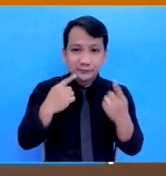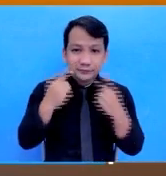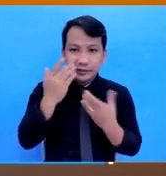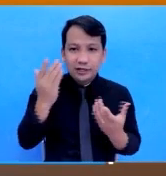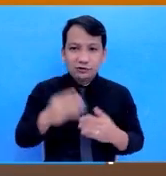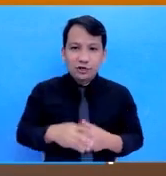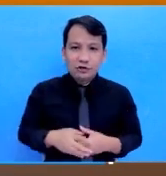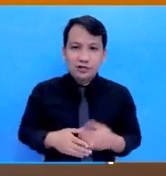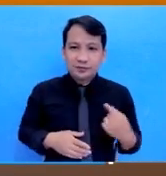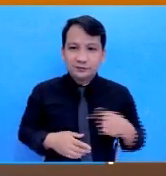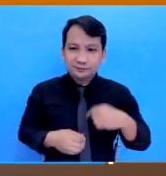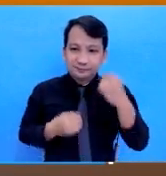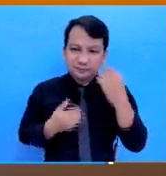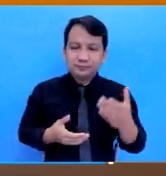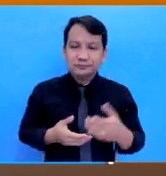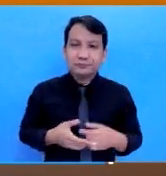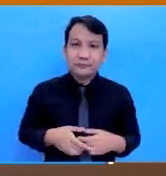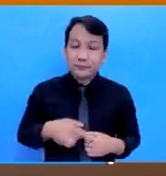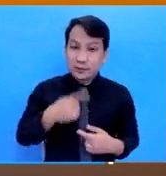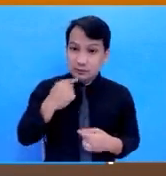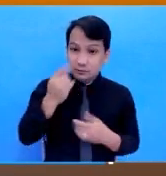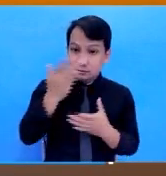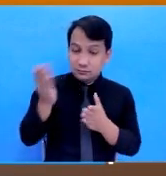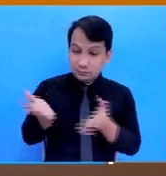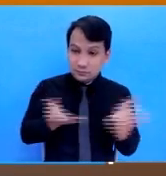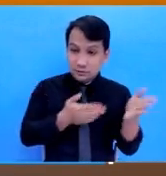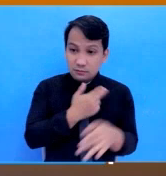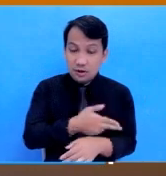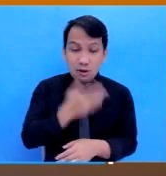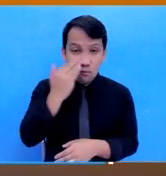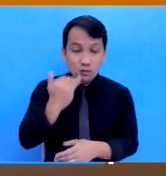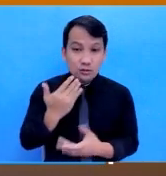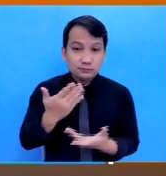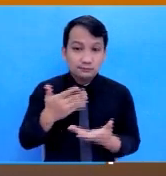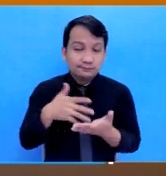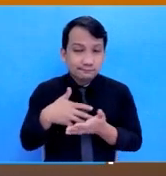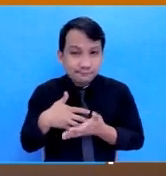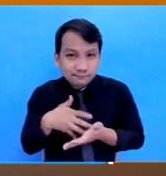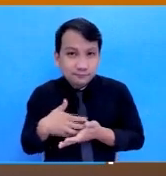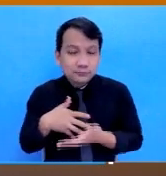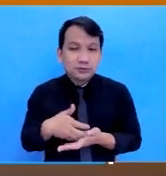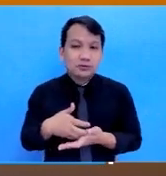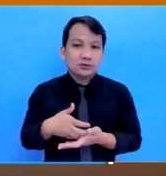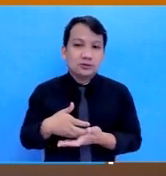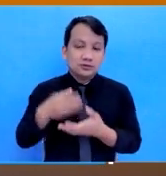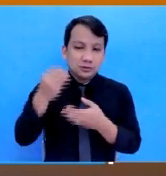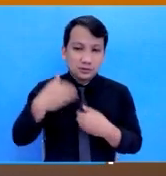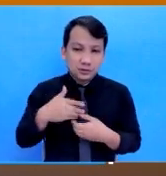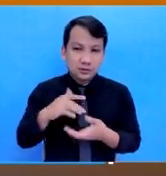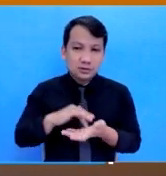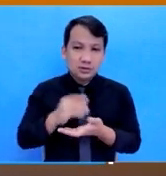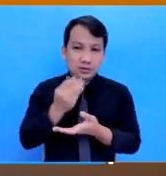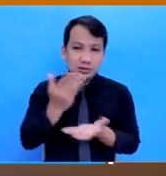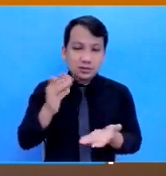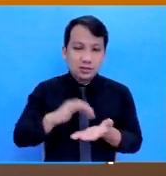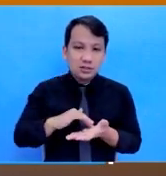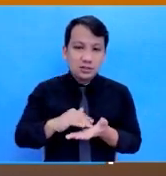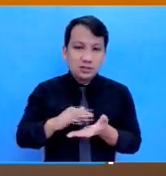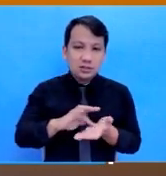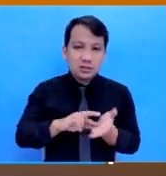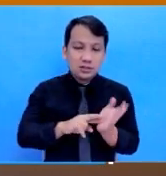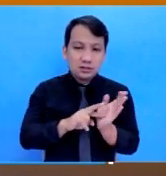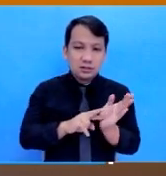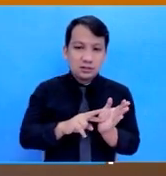ang 11 ng Mayo nang isugod nila sa ospital ang anak na nananamlay. Ang payo sa kanila ng doktor, painumin ng vitamins ang